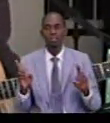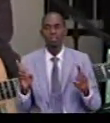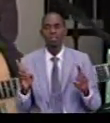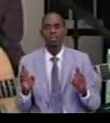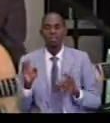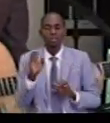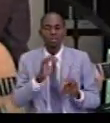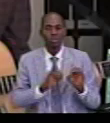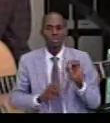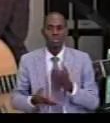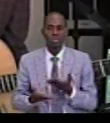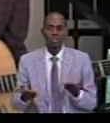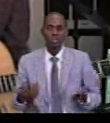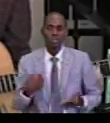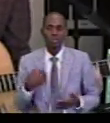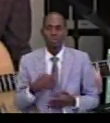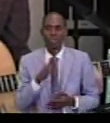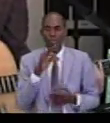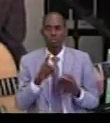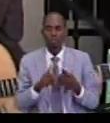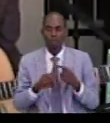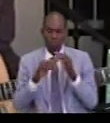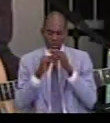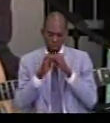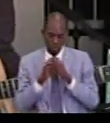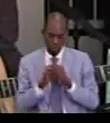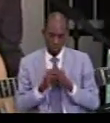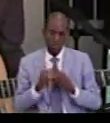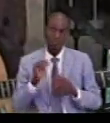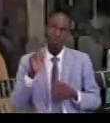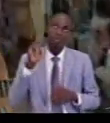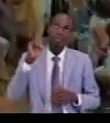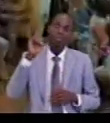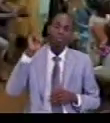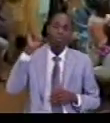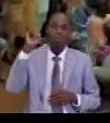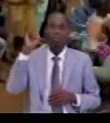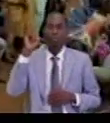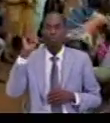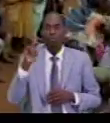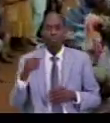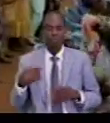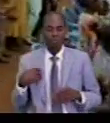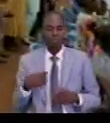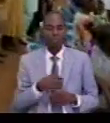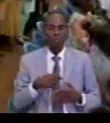délivrés, nous voici pour l'adorer. Nous chantons